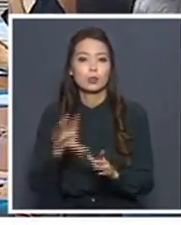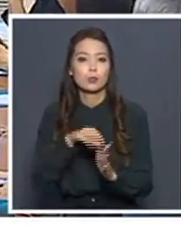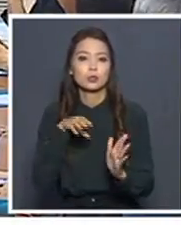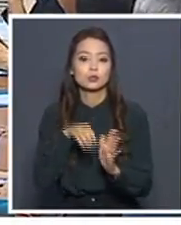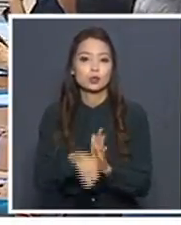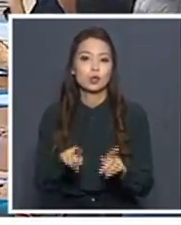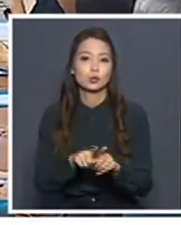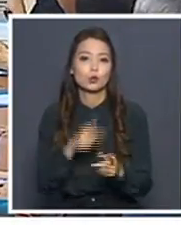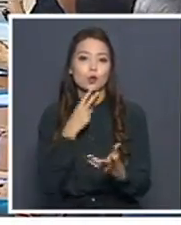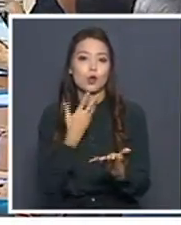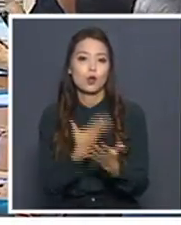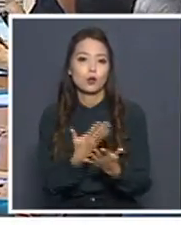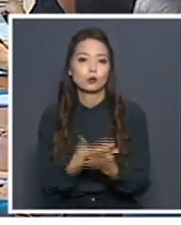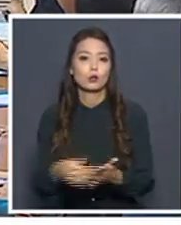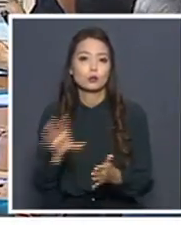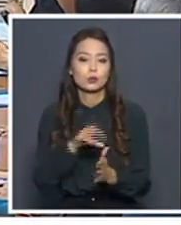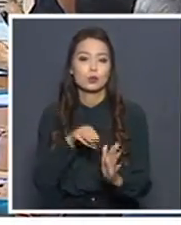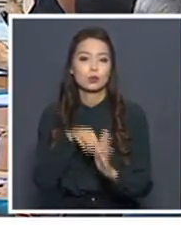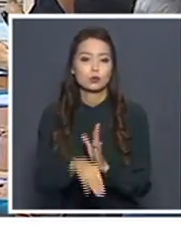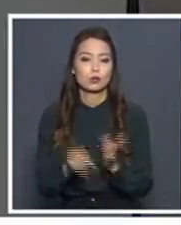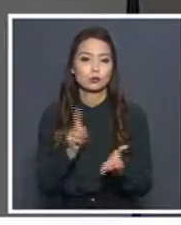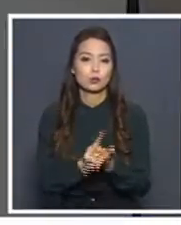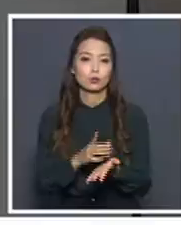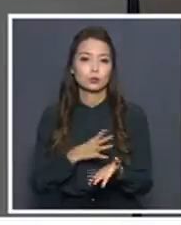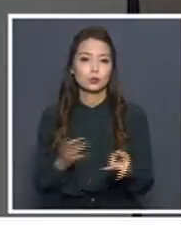үлгісін жетілдіріп, жүйелеу қажет дейді мамандар.